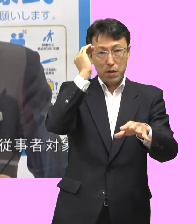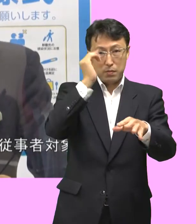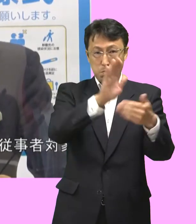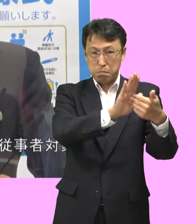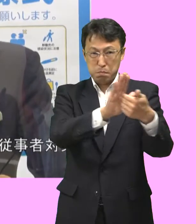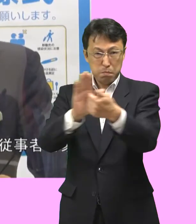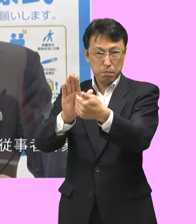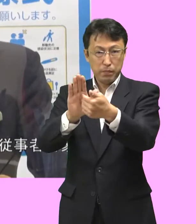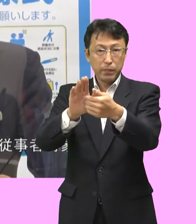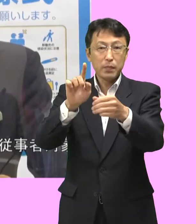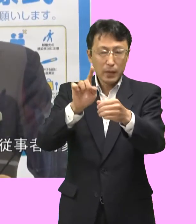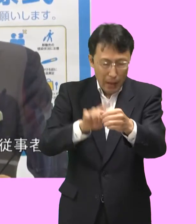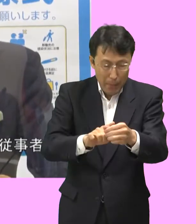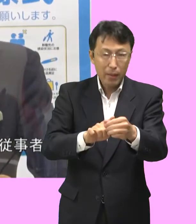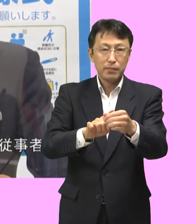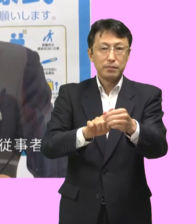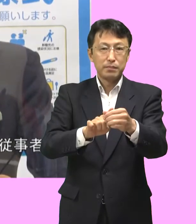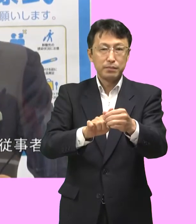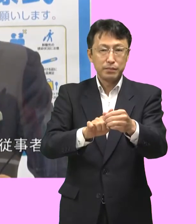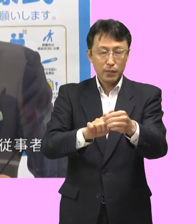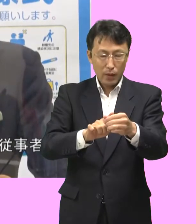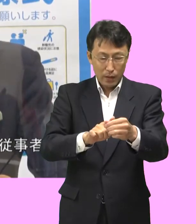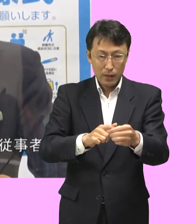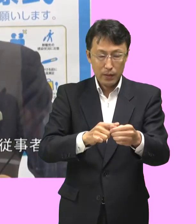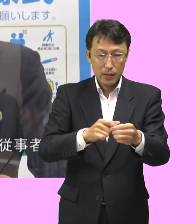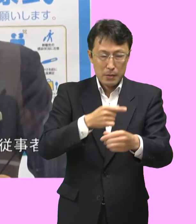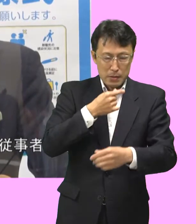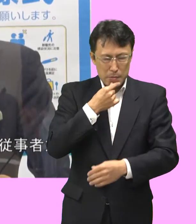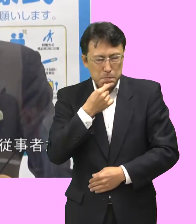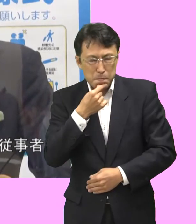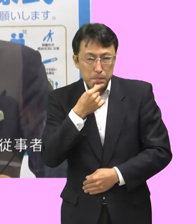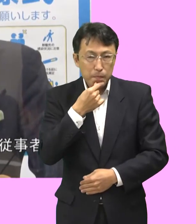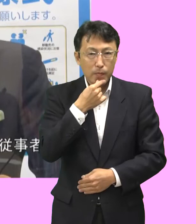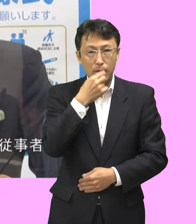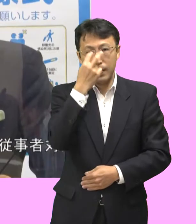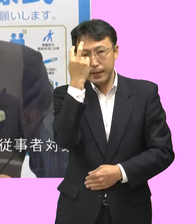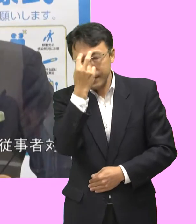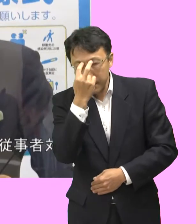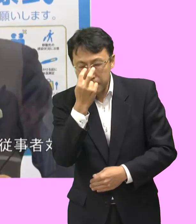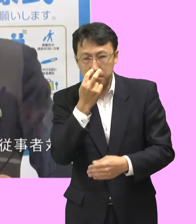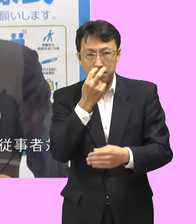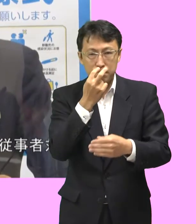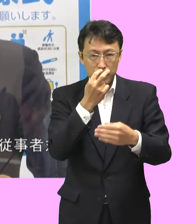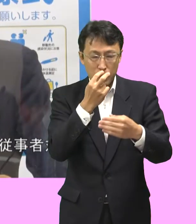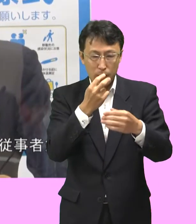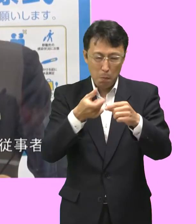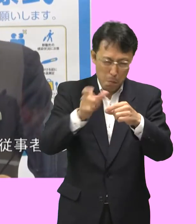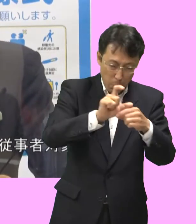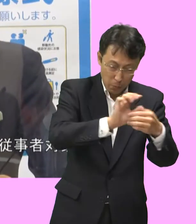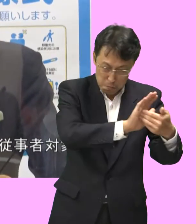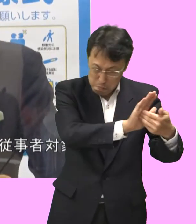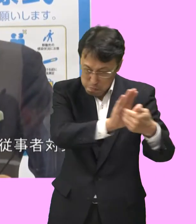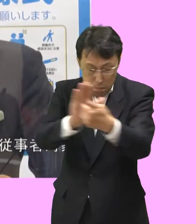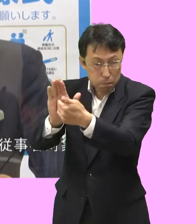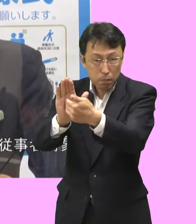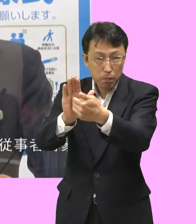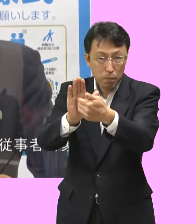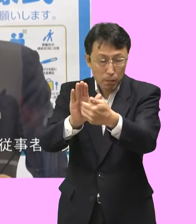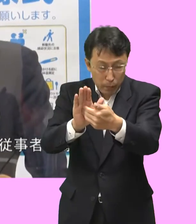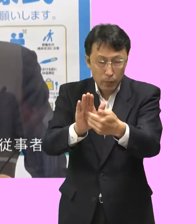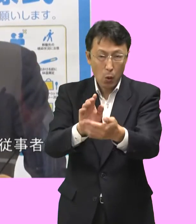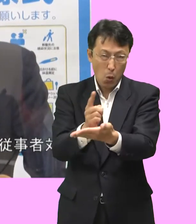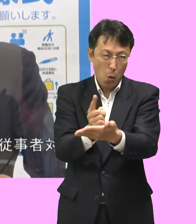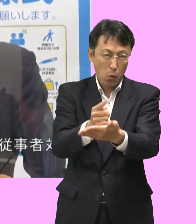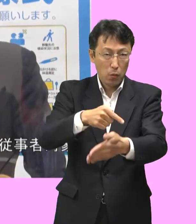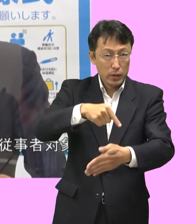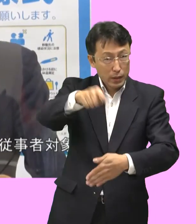より、慎重にこの検査、感染防止を図っていこうというものであります。対象はご覧の